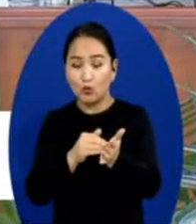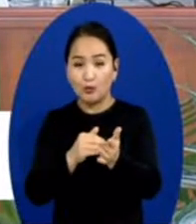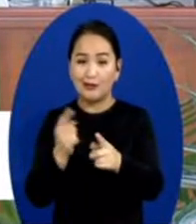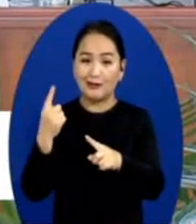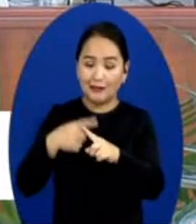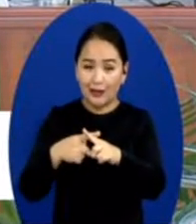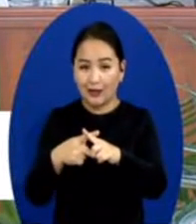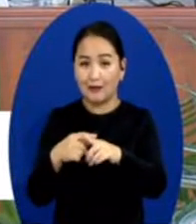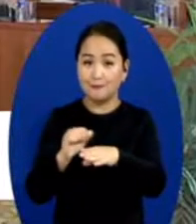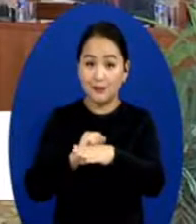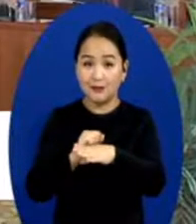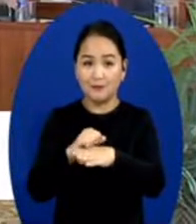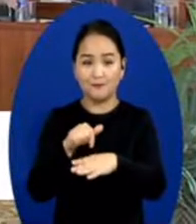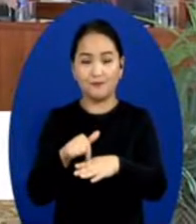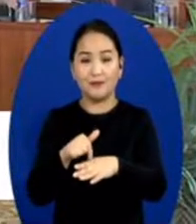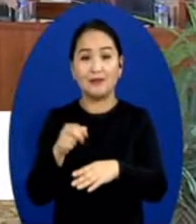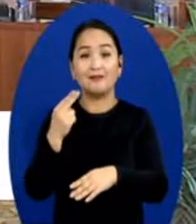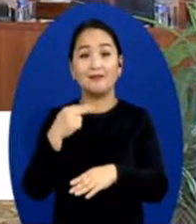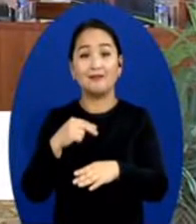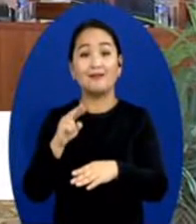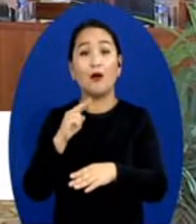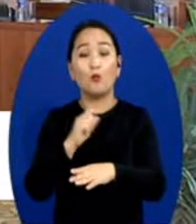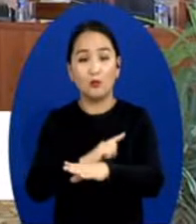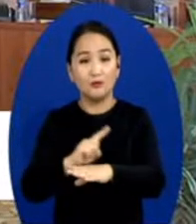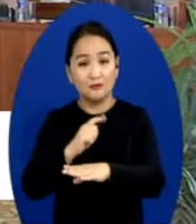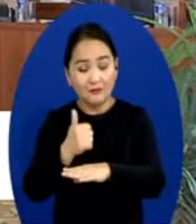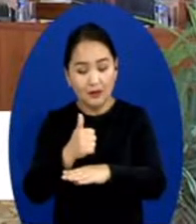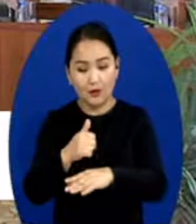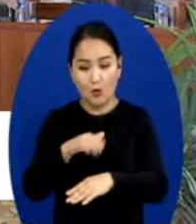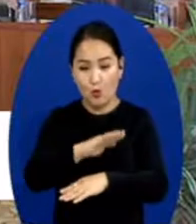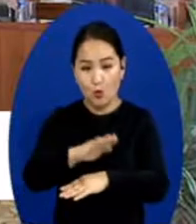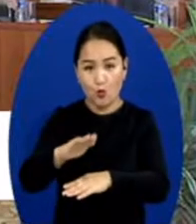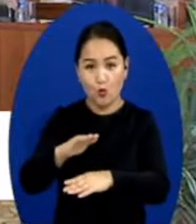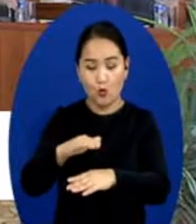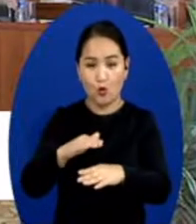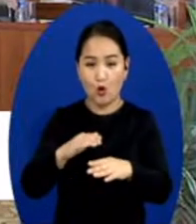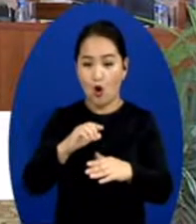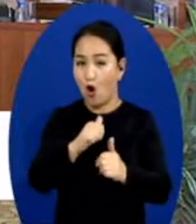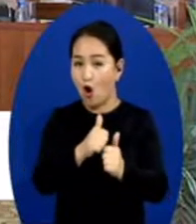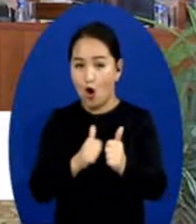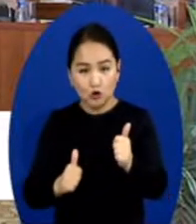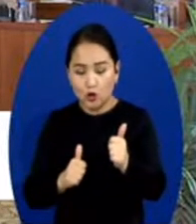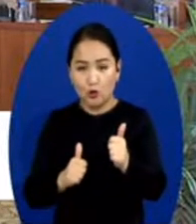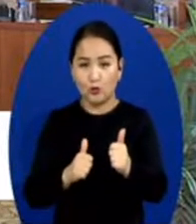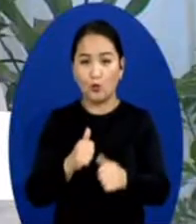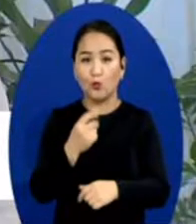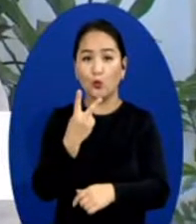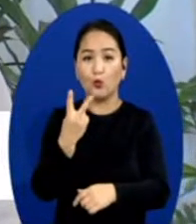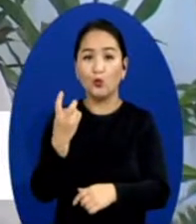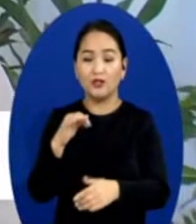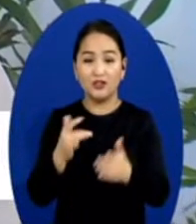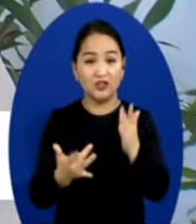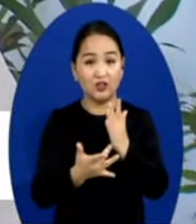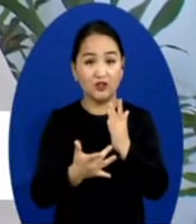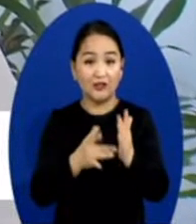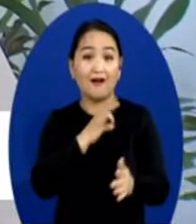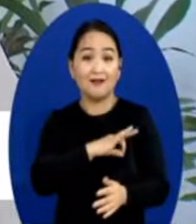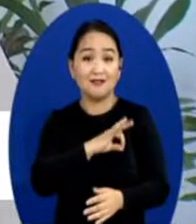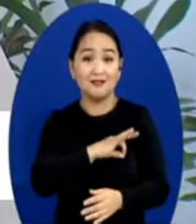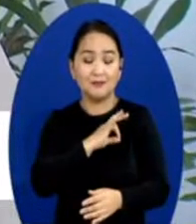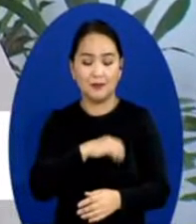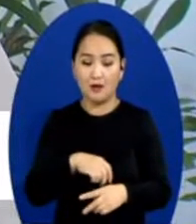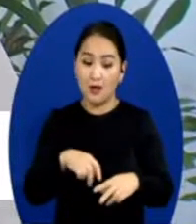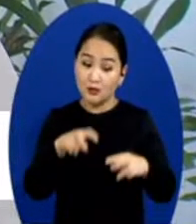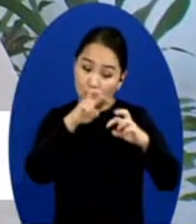давтах зэрэг давуу талыг бий болгожээ. Яг ингэж суралцагчийг хоцрогдуулах гонд бол үүлэн технологи ашигласныг ярьж байна. Сулаан хараад үзэх